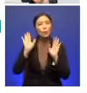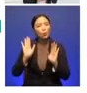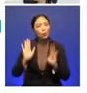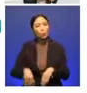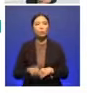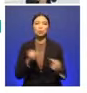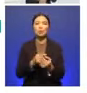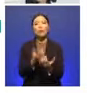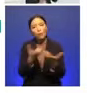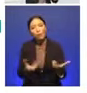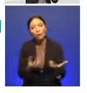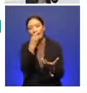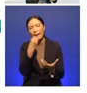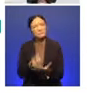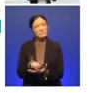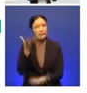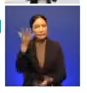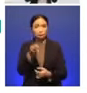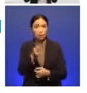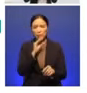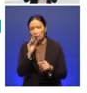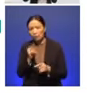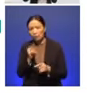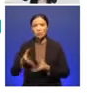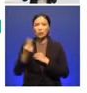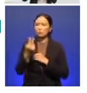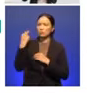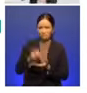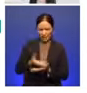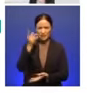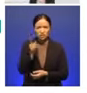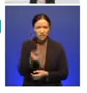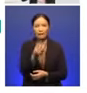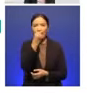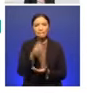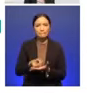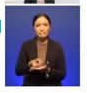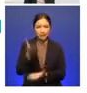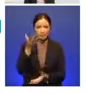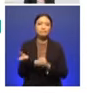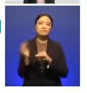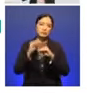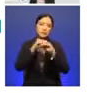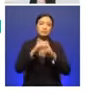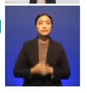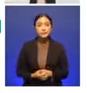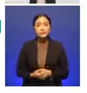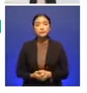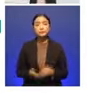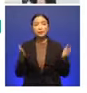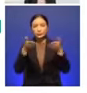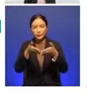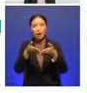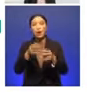ต่เราอาจจะบ่นกันเราอาจจะคุยกันแต่เราไม่เคยย้อนกลับมาดูว่ามันแพงอย่างนี้จริงๆนะครับภาพต่อไปครับแล้วถ้าเราเจาะมาที่ผักและ